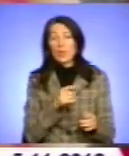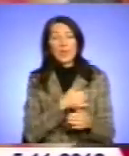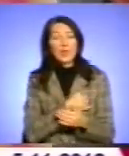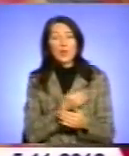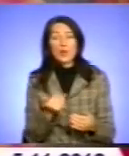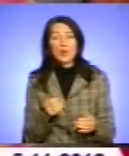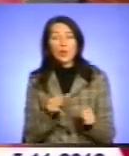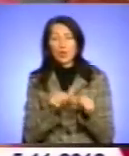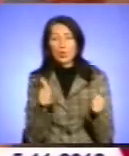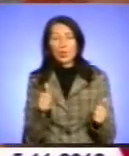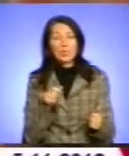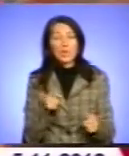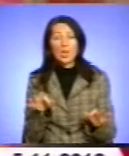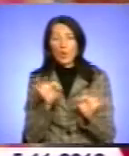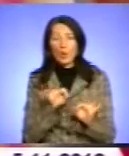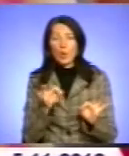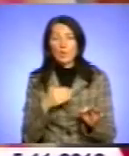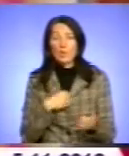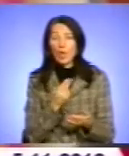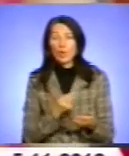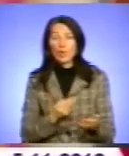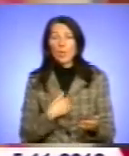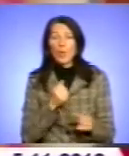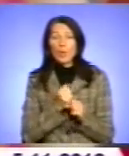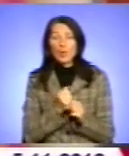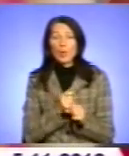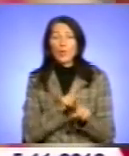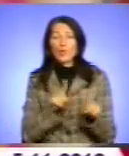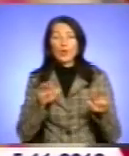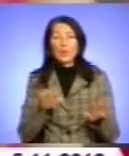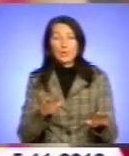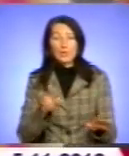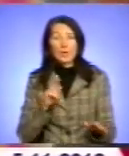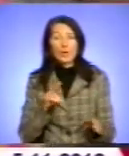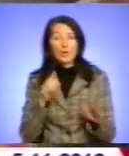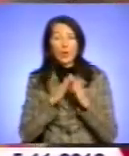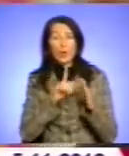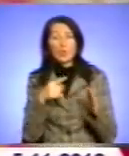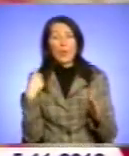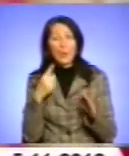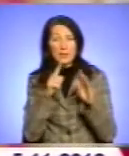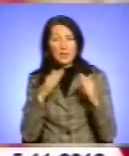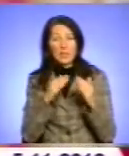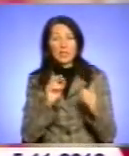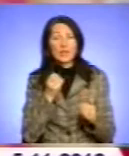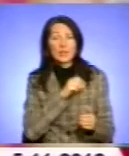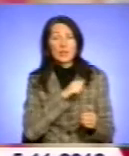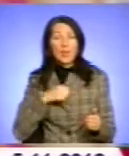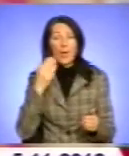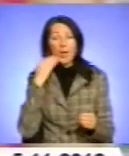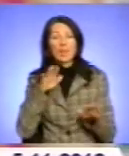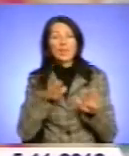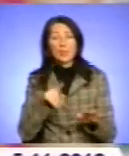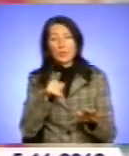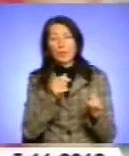де я зробив особливе місце, бо вона мені подобається вдома чи в майстерні. Сам на саме найкраще місце я повісив її